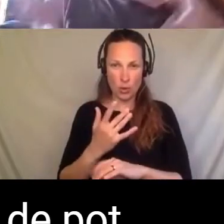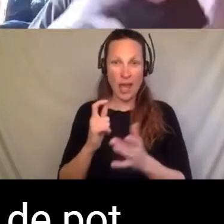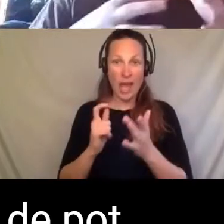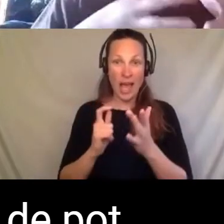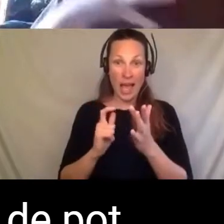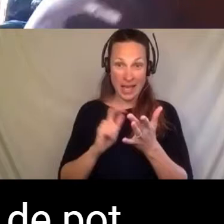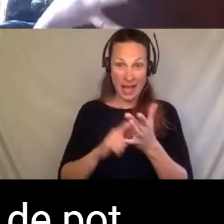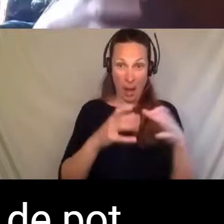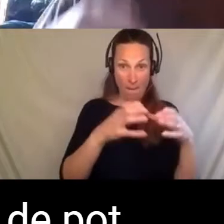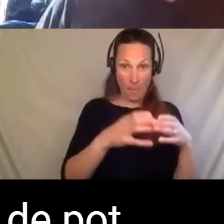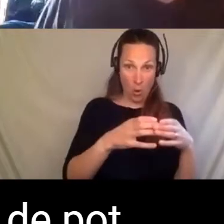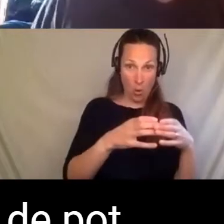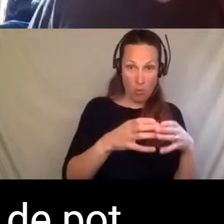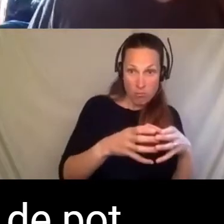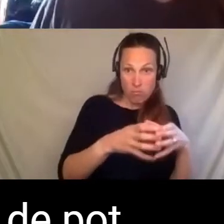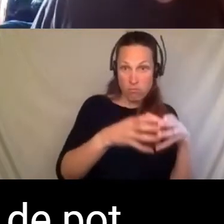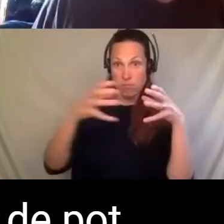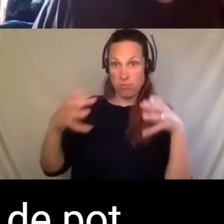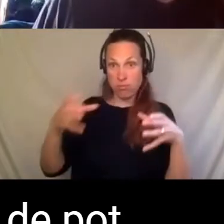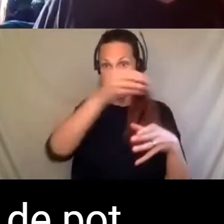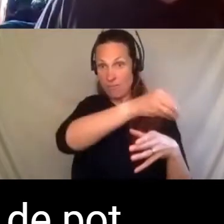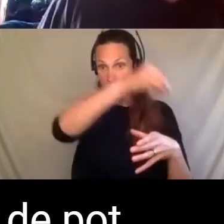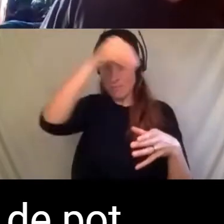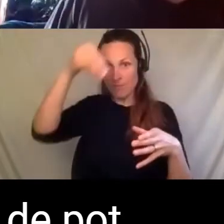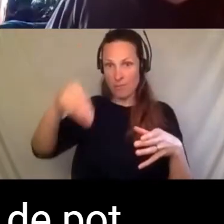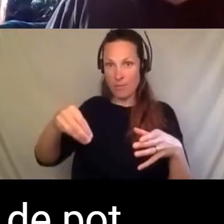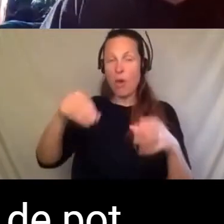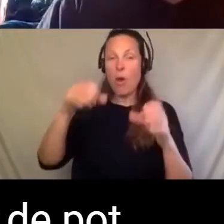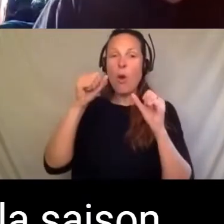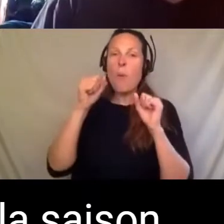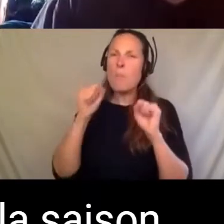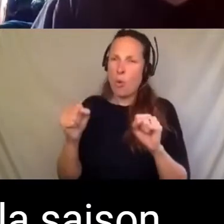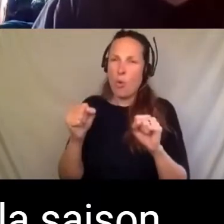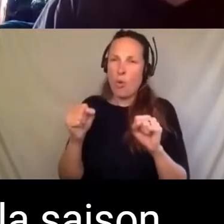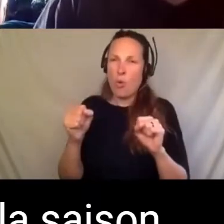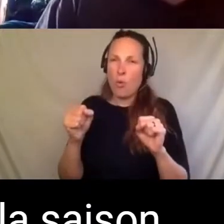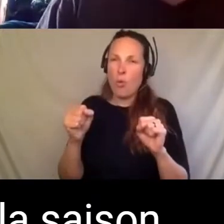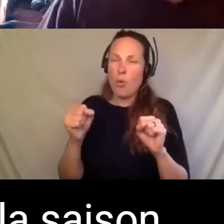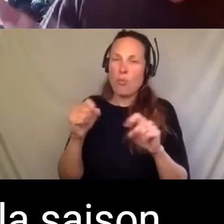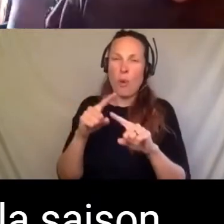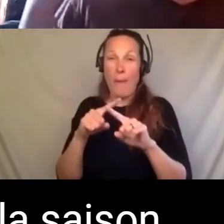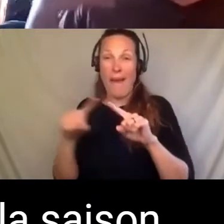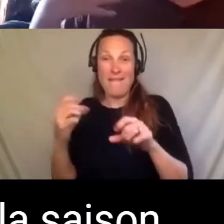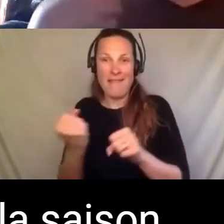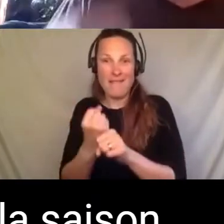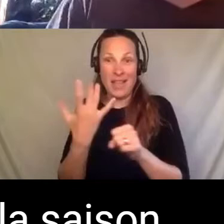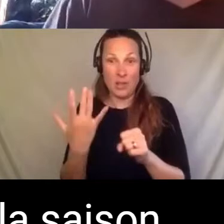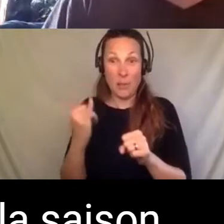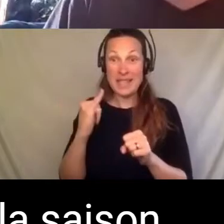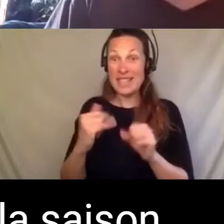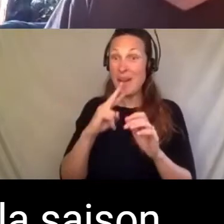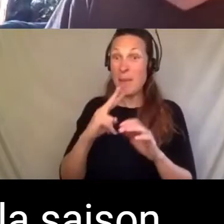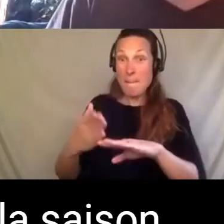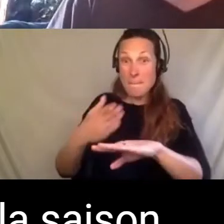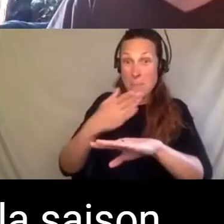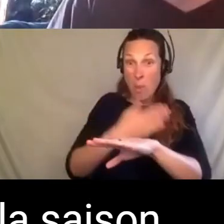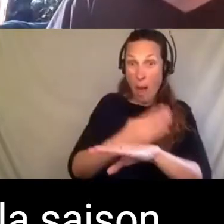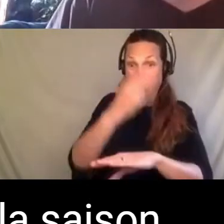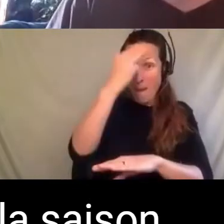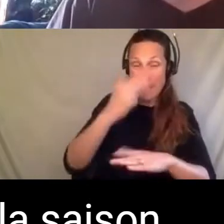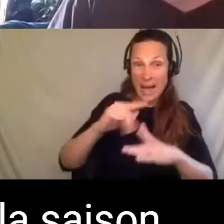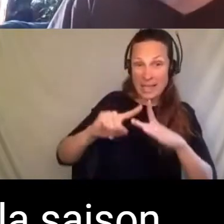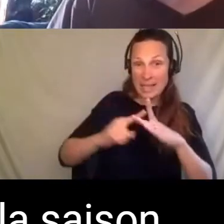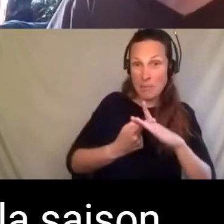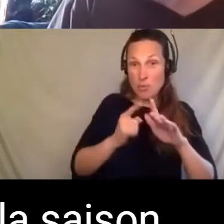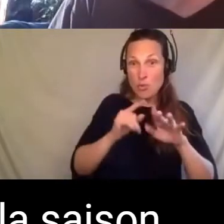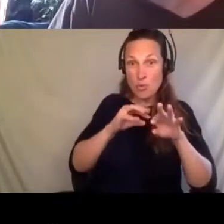repiquage, changer de pot pour un plus grand, on peut se l'éviter. Mais si vous le commencez plus tôt dans la saison, vous allez devoir le changer